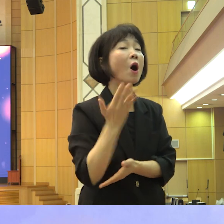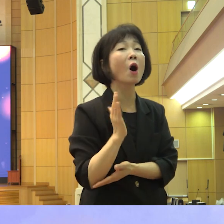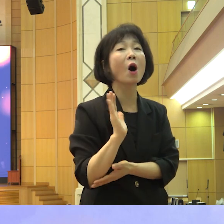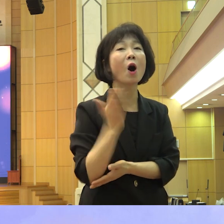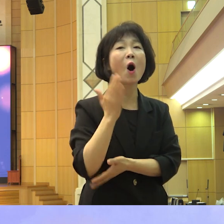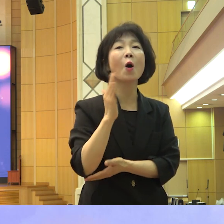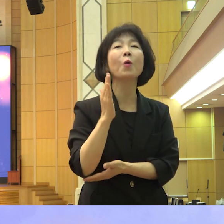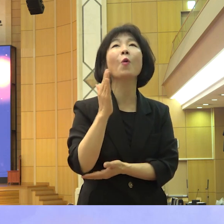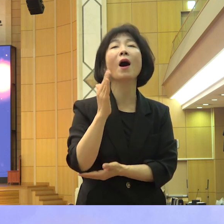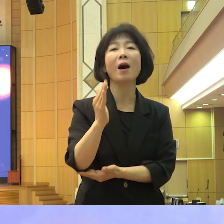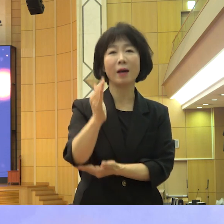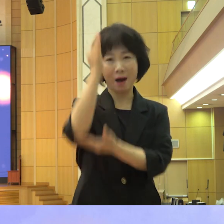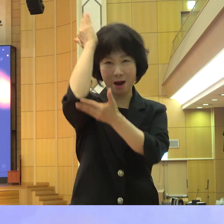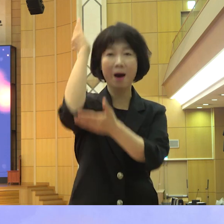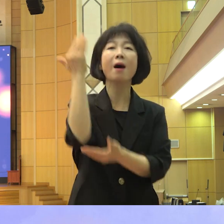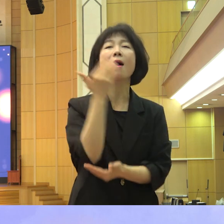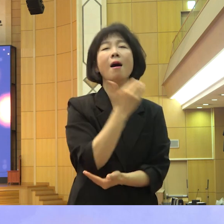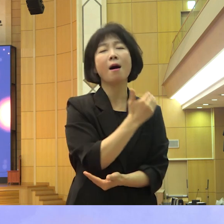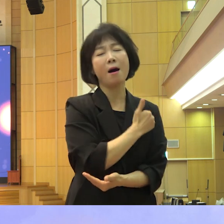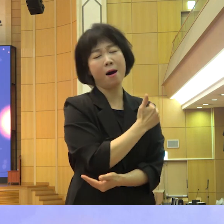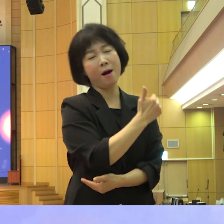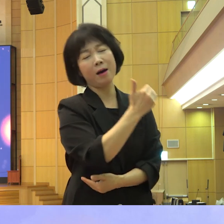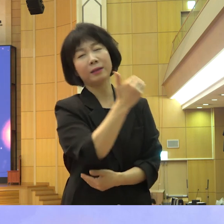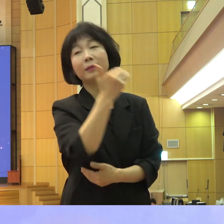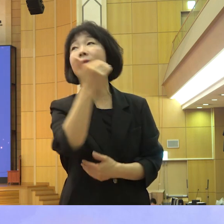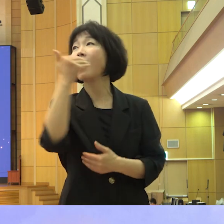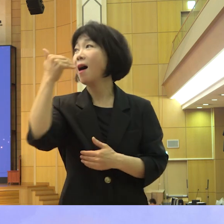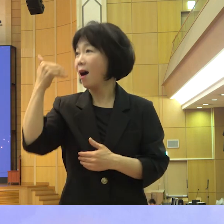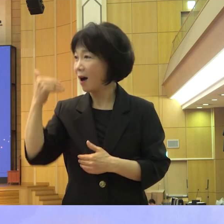주의 영광